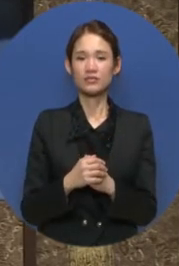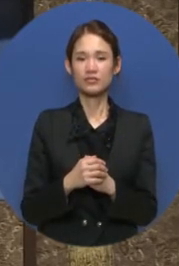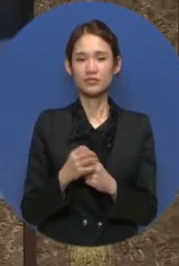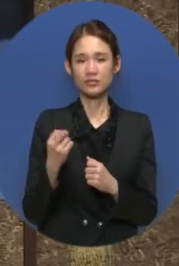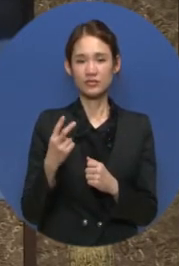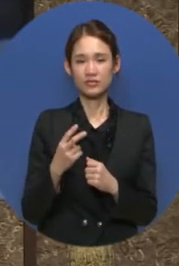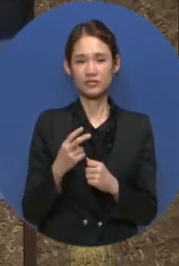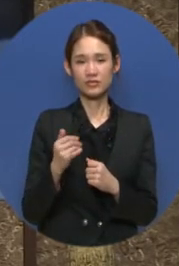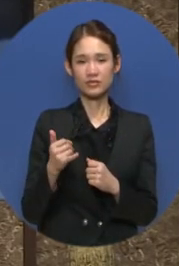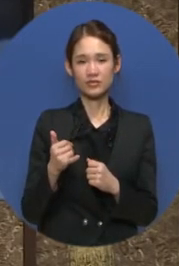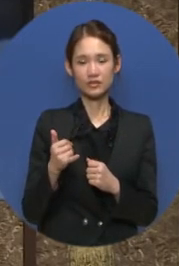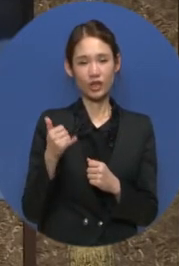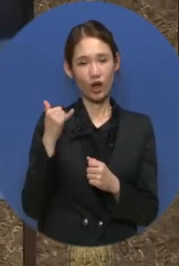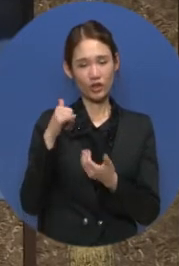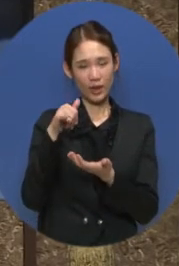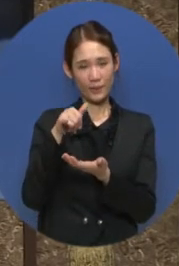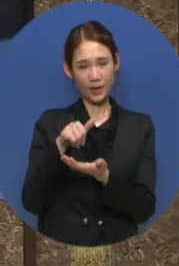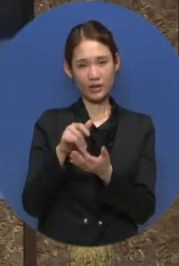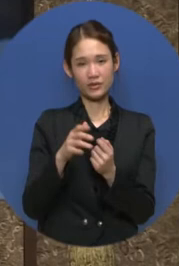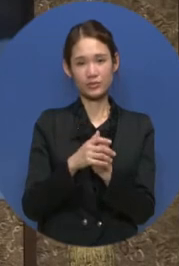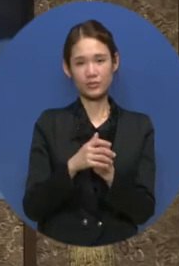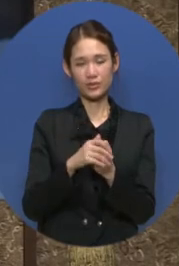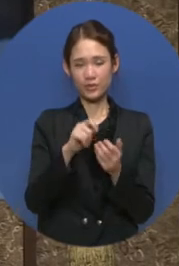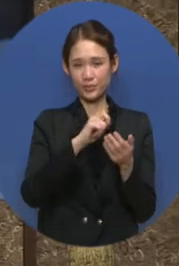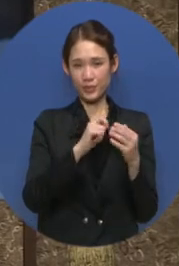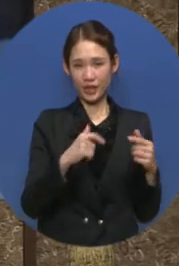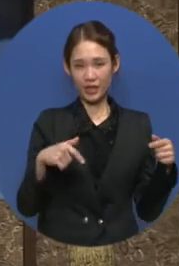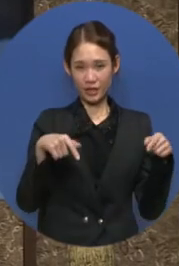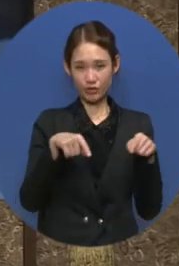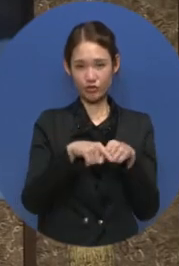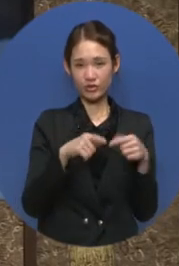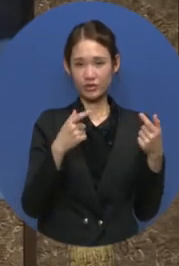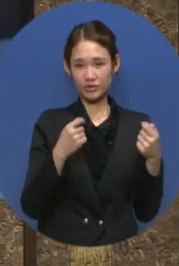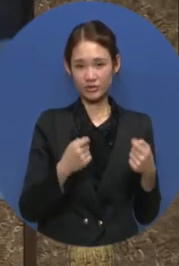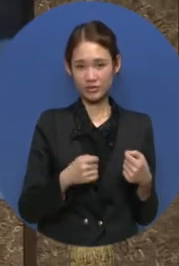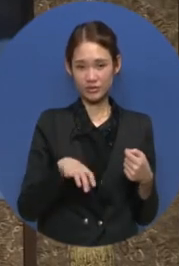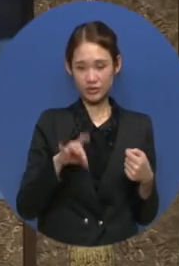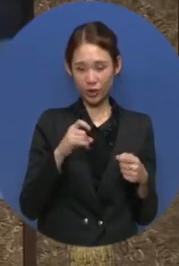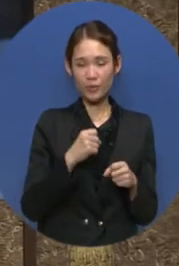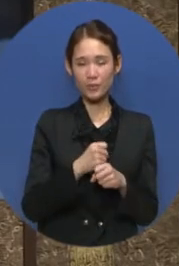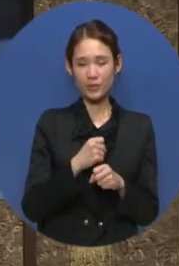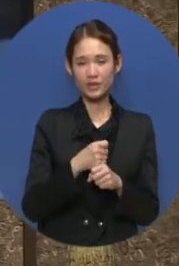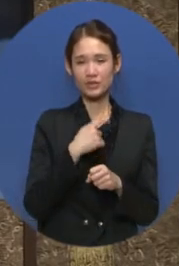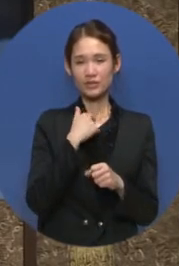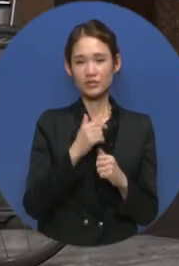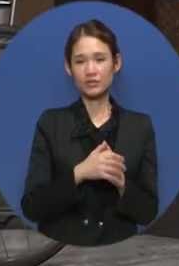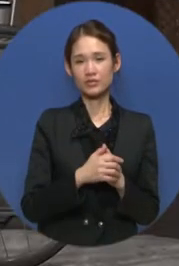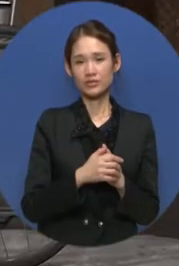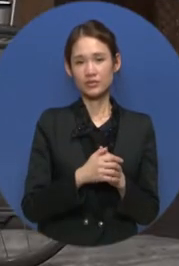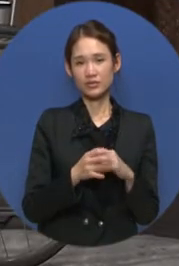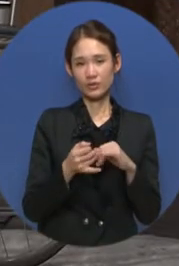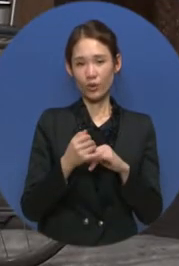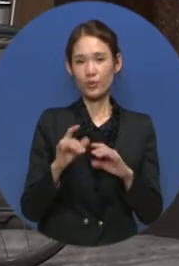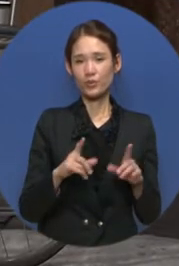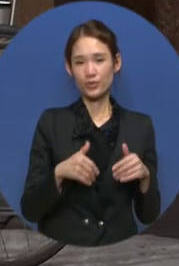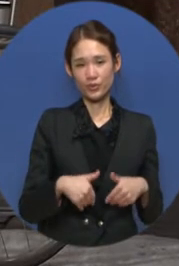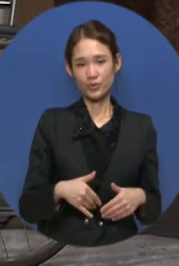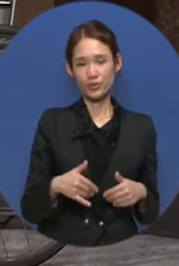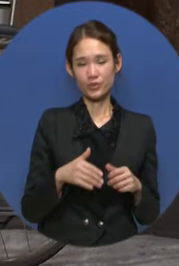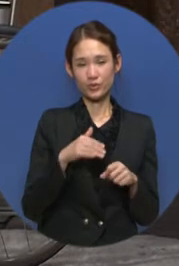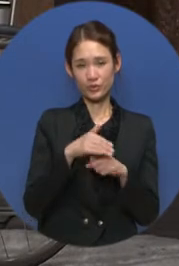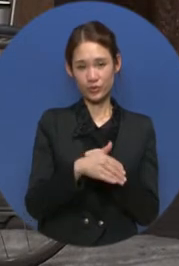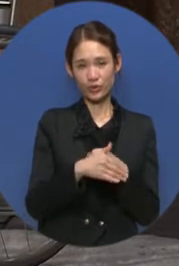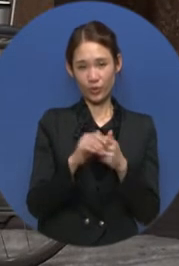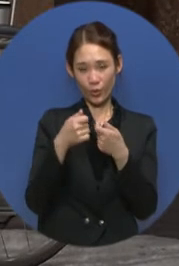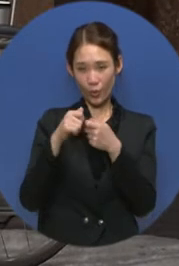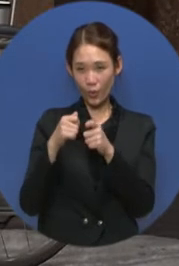이제 전화 받침대라든가 또 뭐 필기구함 이런 걸 처음에는 했었습니다. 제가 생필품 위주였네요. 예, 그렇습니다.